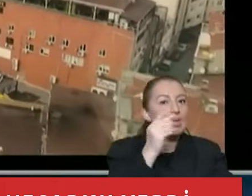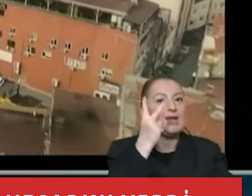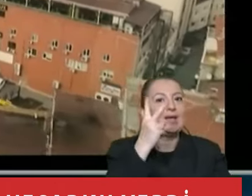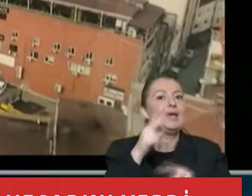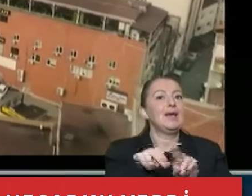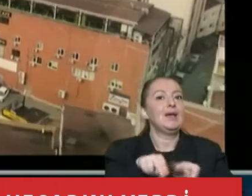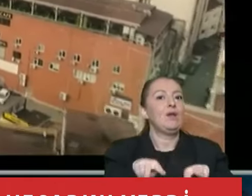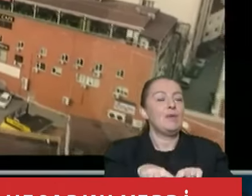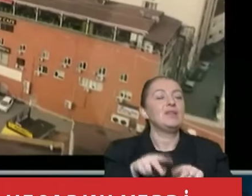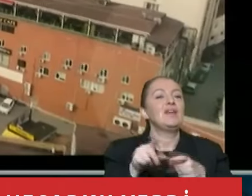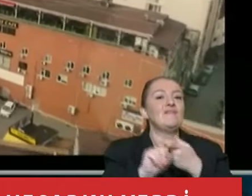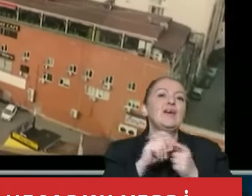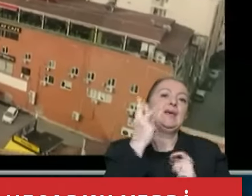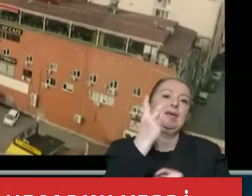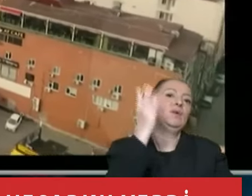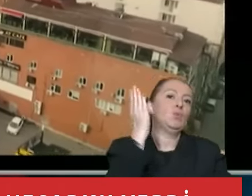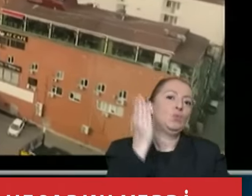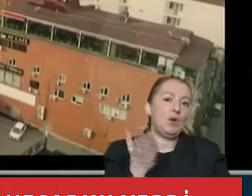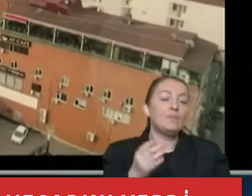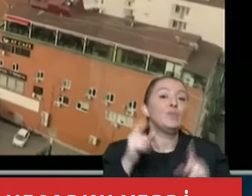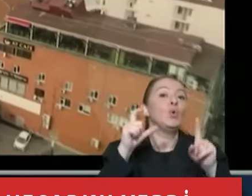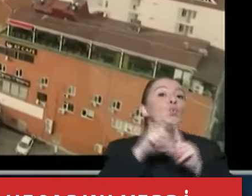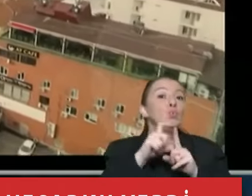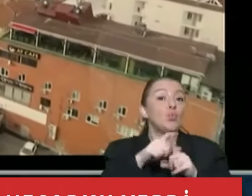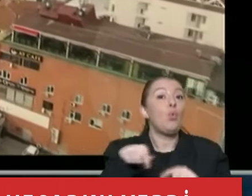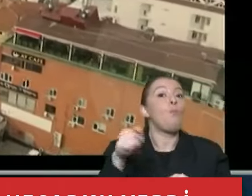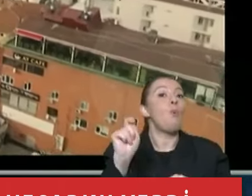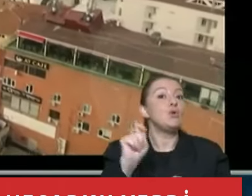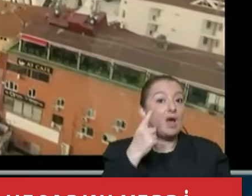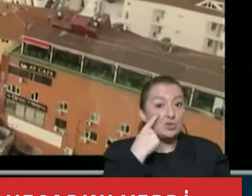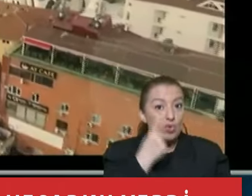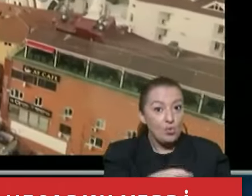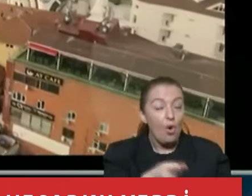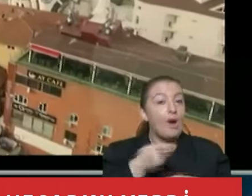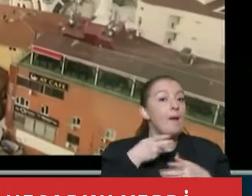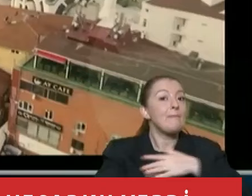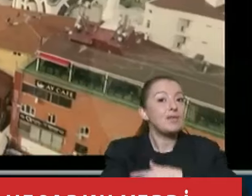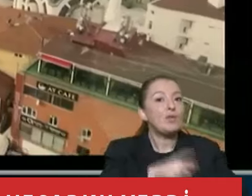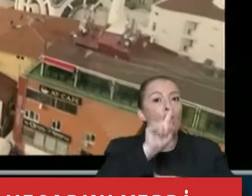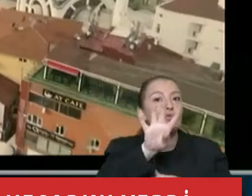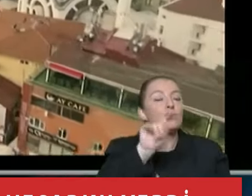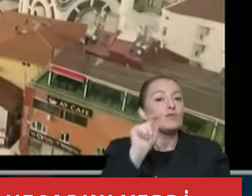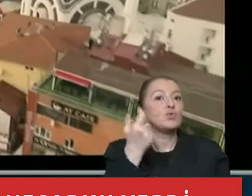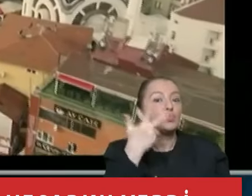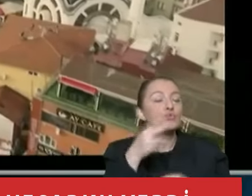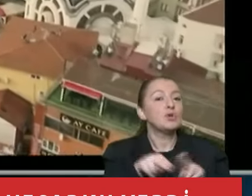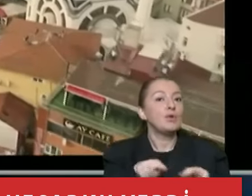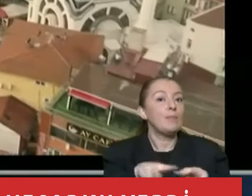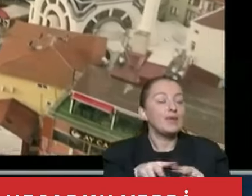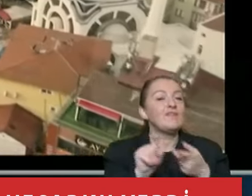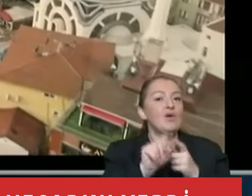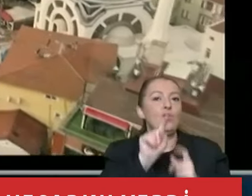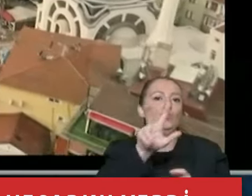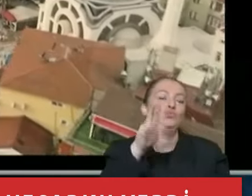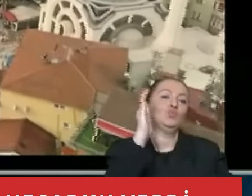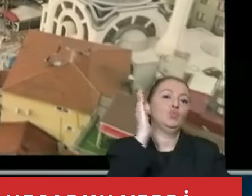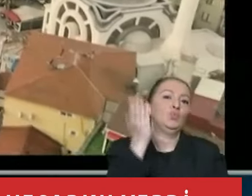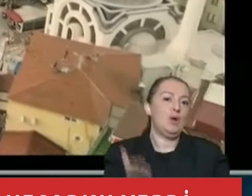2 istasyon Dudullu Bostancı metrosu 14.3 km ve 13